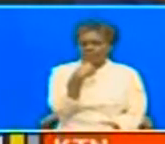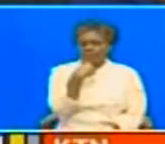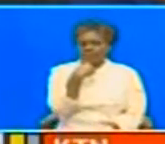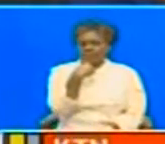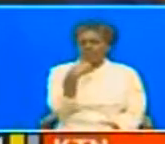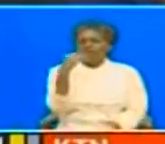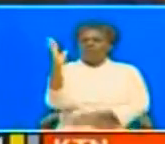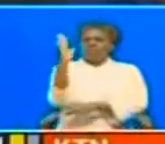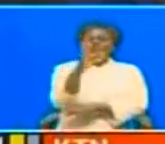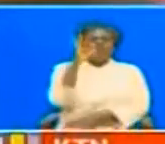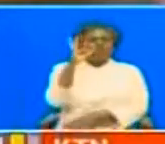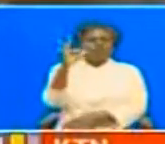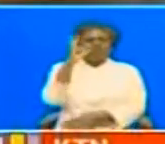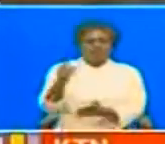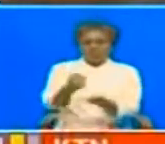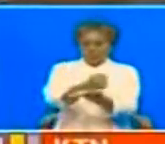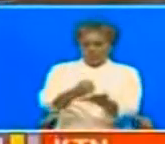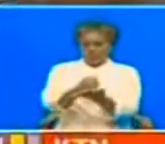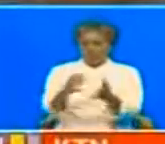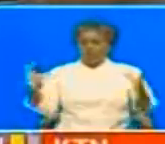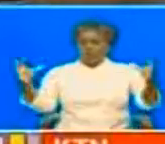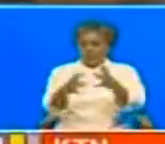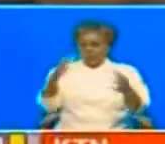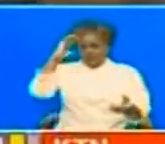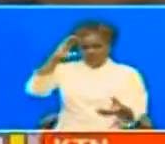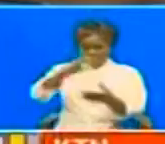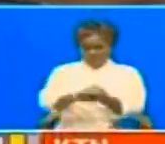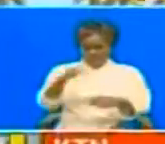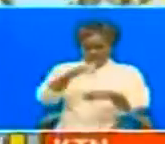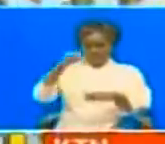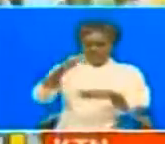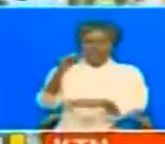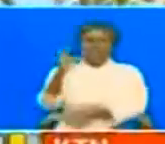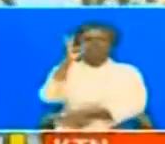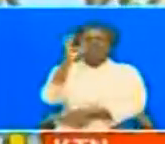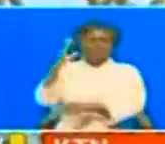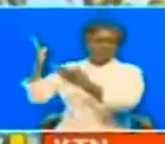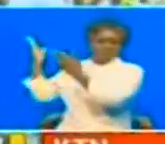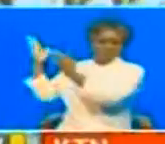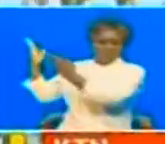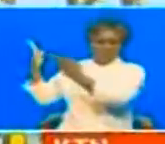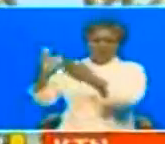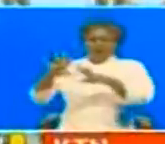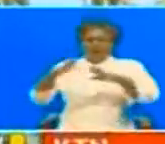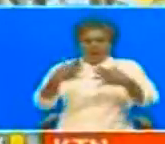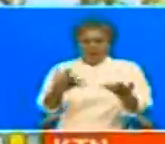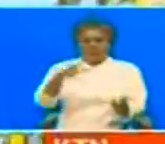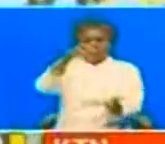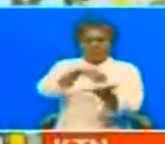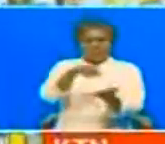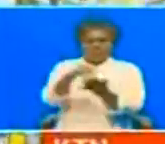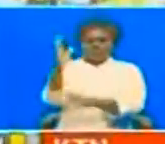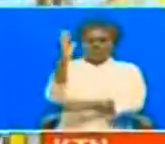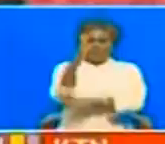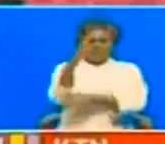a wild fruit poison. Baadhi ya wakazi wanaamini kwamba athari za matunda ya mti huu zinatokana na hali kwamba umemea